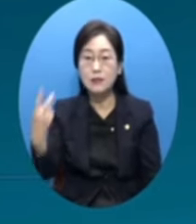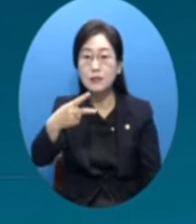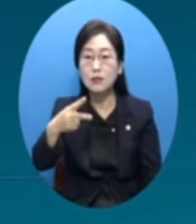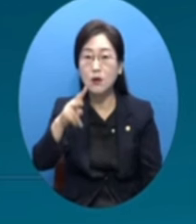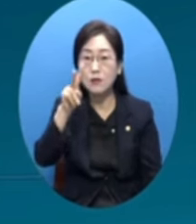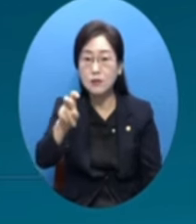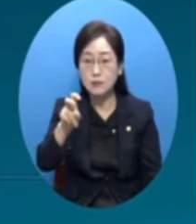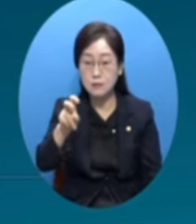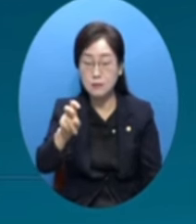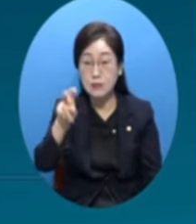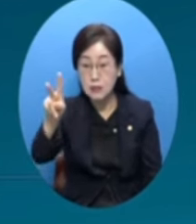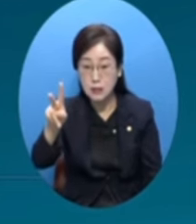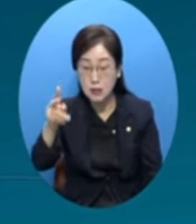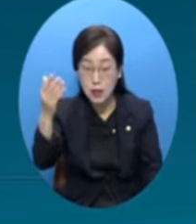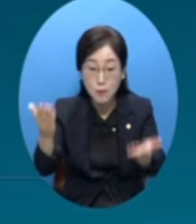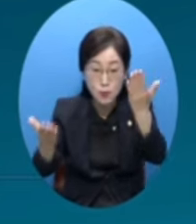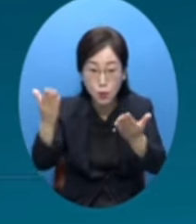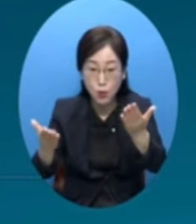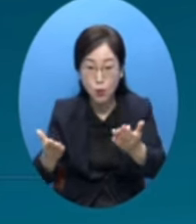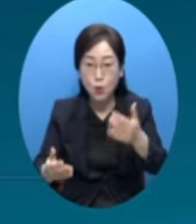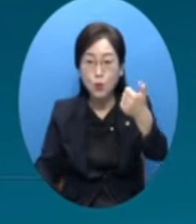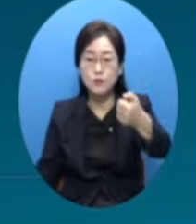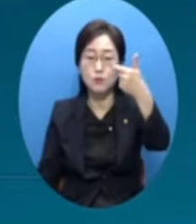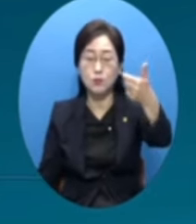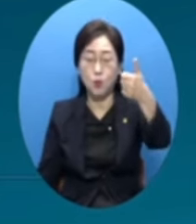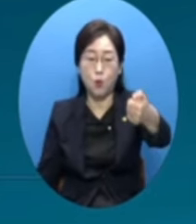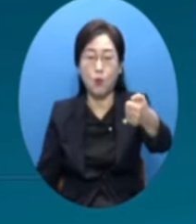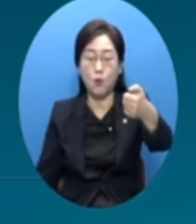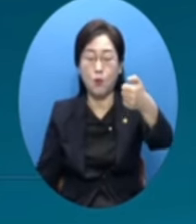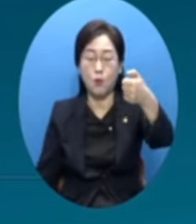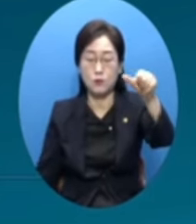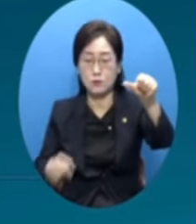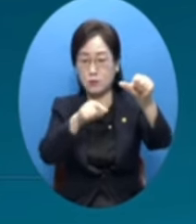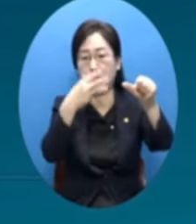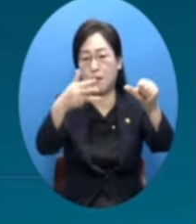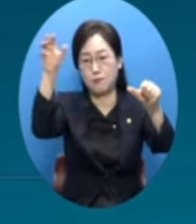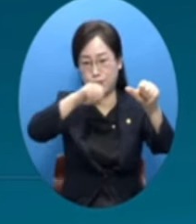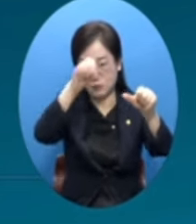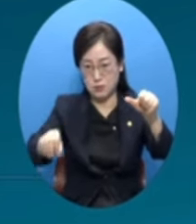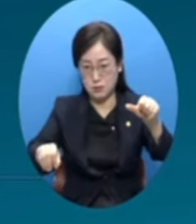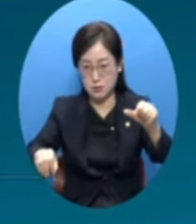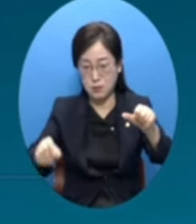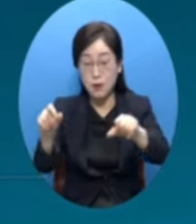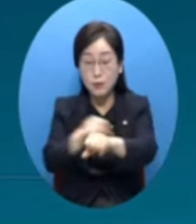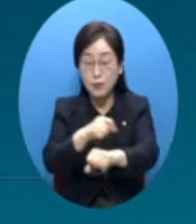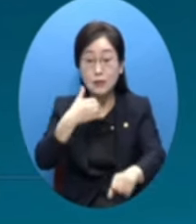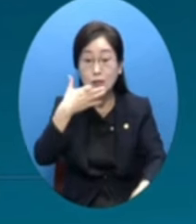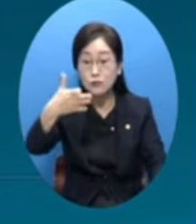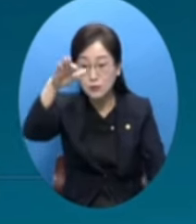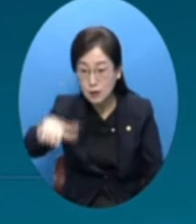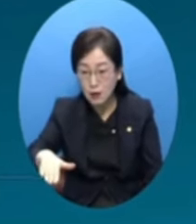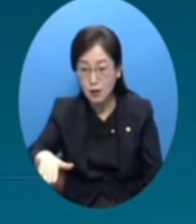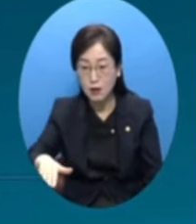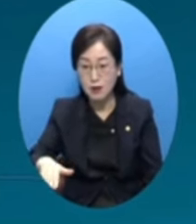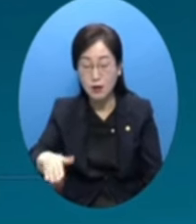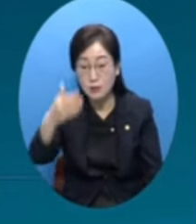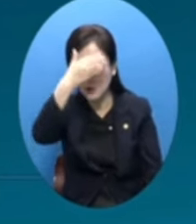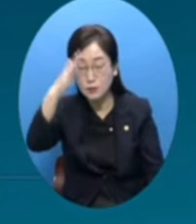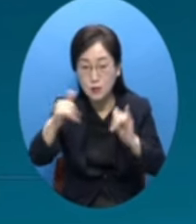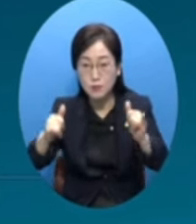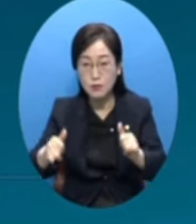1년 만에 55.8% 증가했습니다. 특별히 19세 이하 청소년 마약 사범이